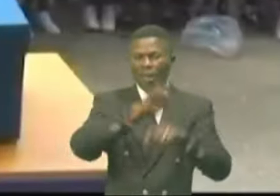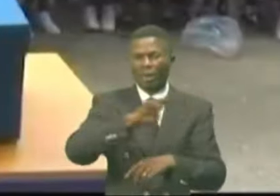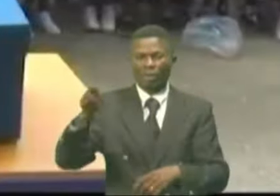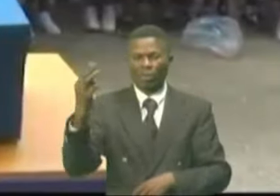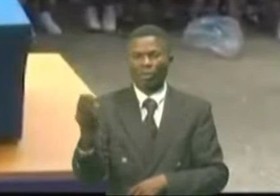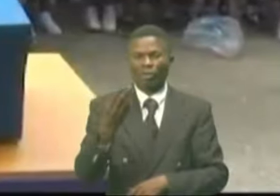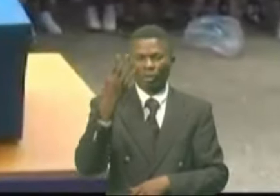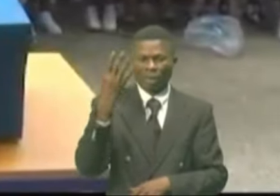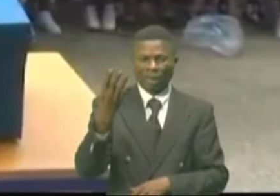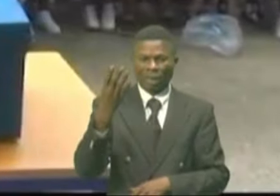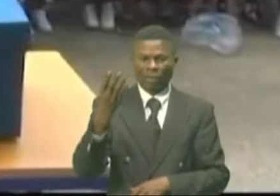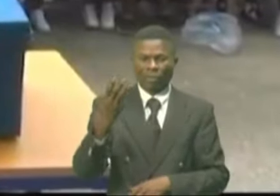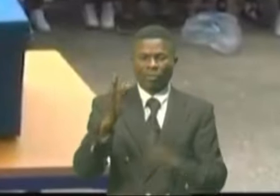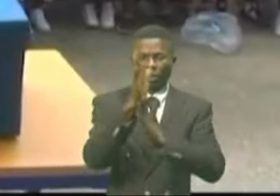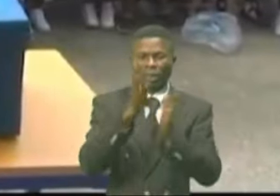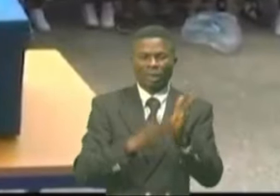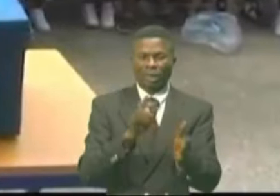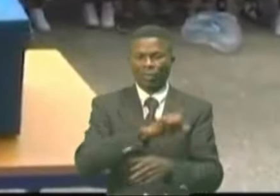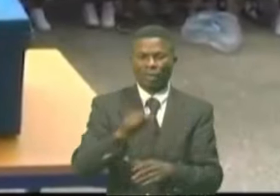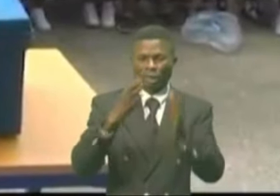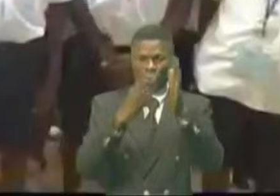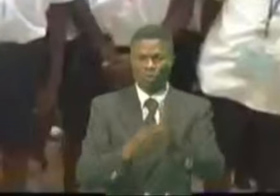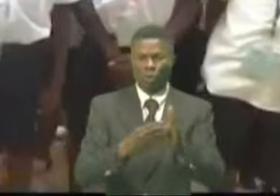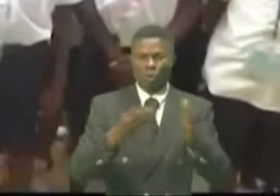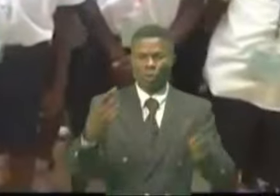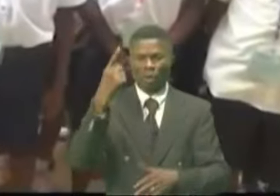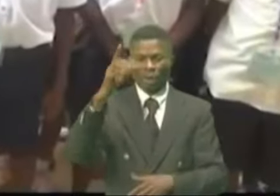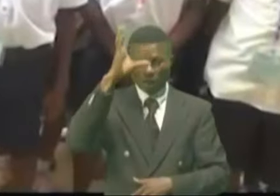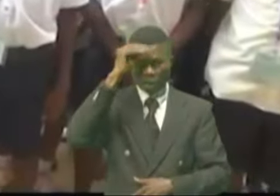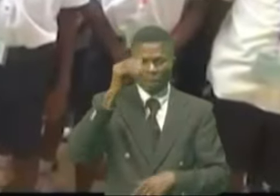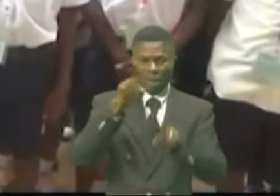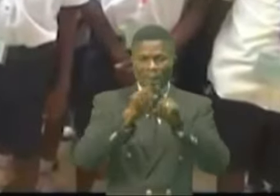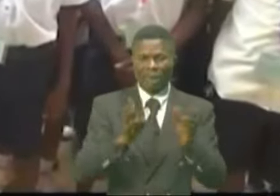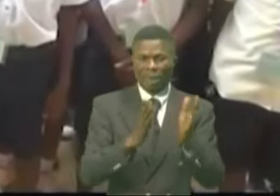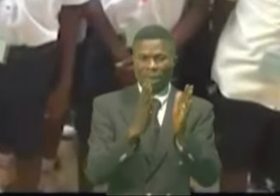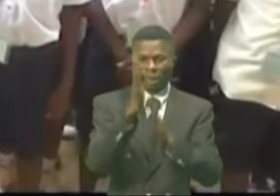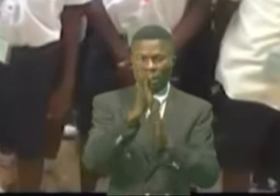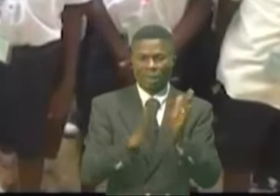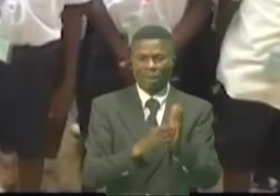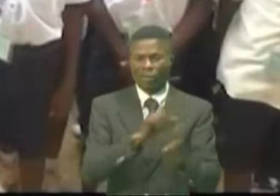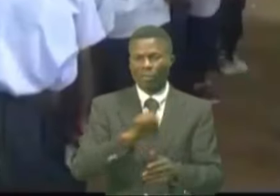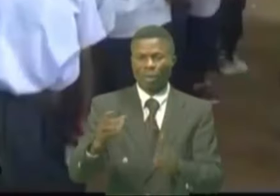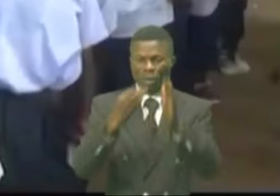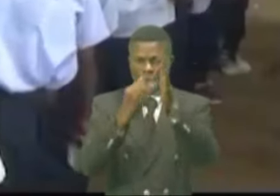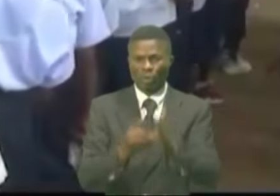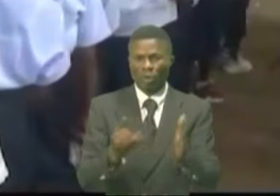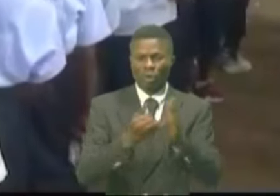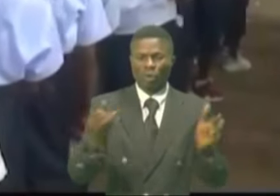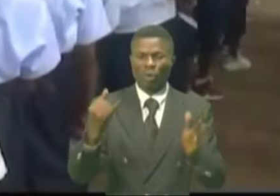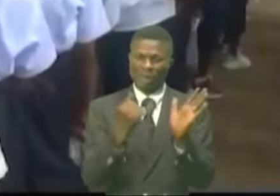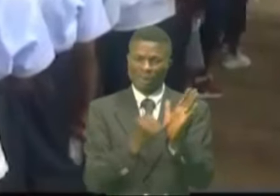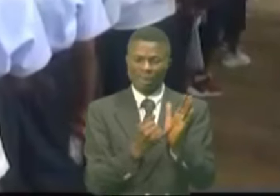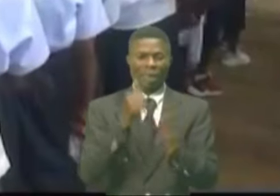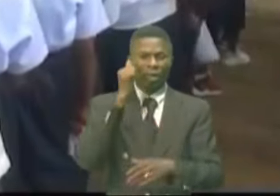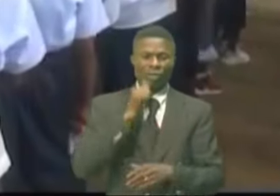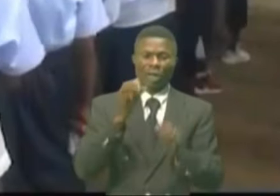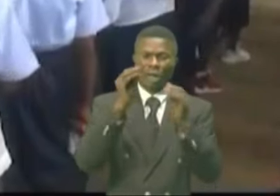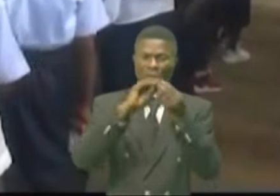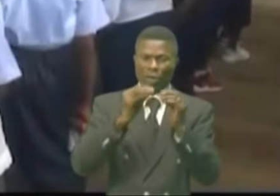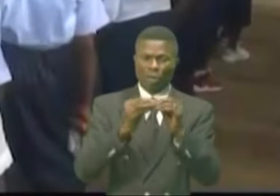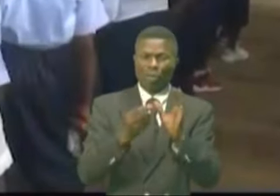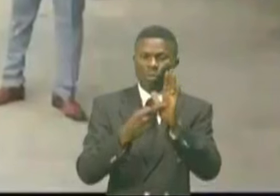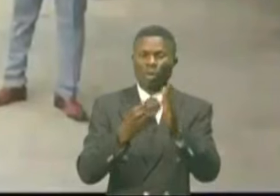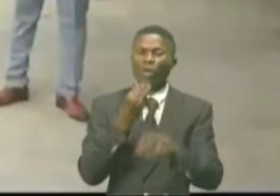2024, dont 19 881 garçons et 19 696 filles. Statistiques présentées